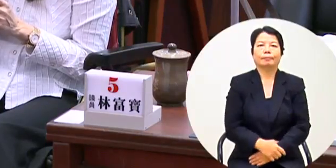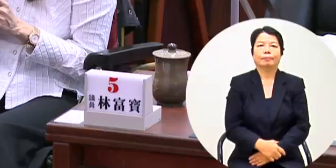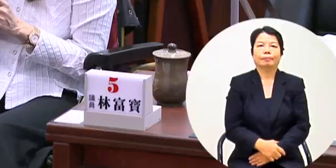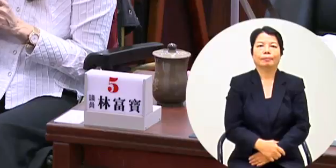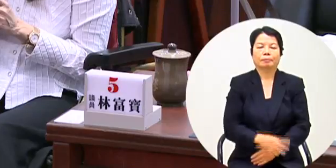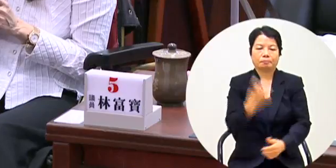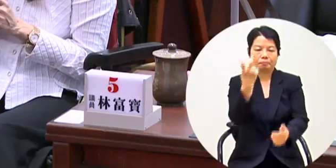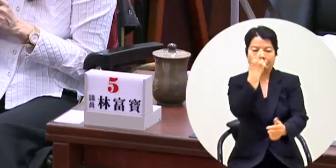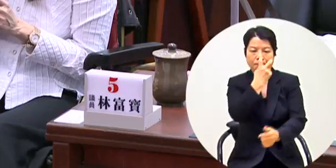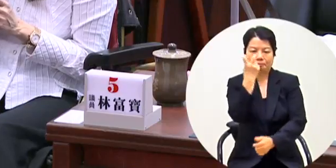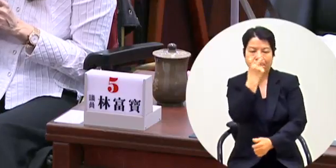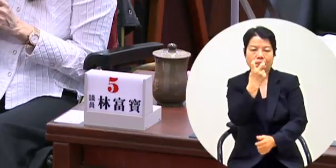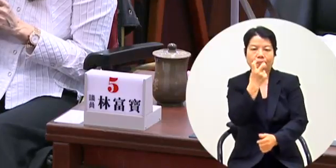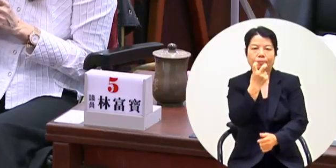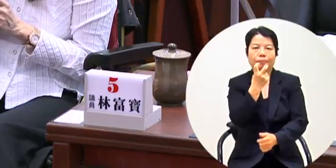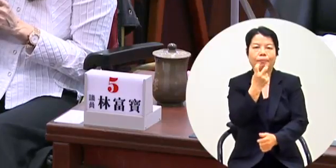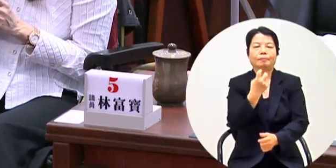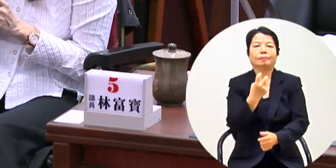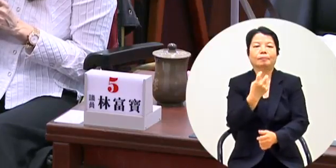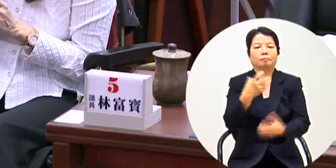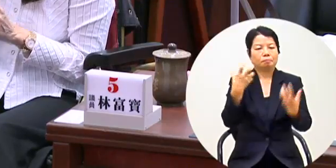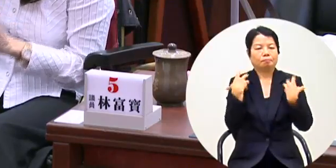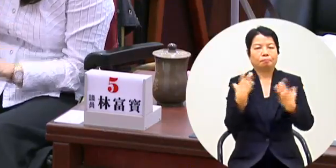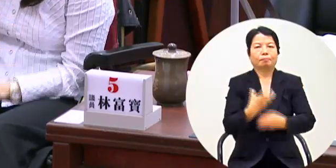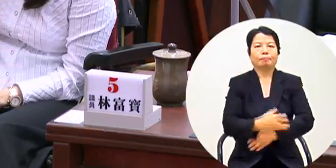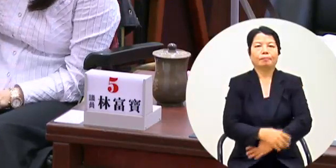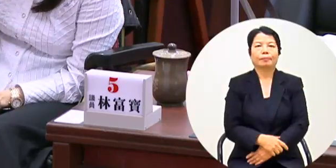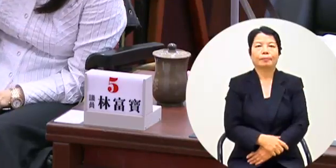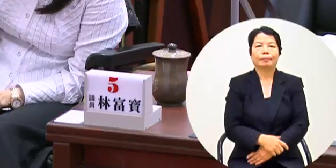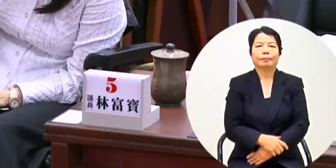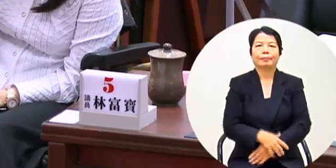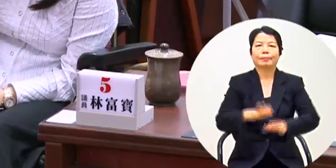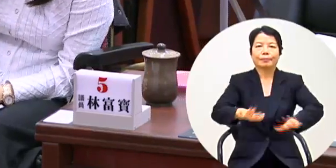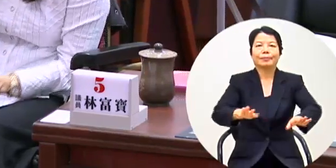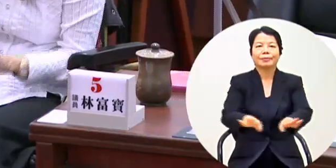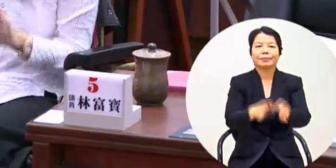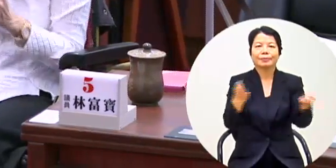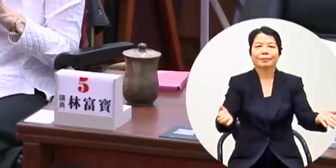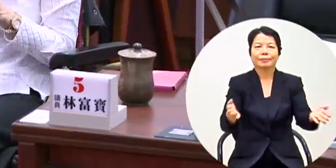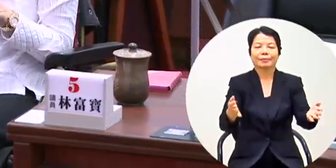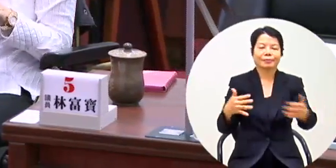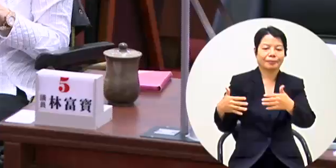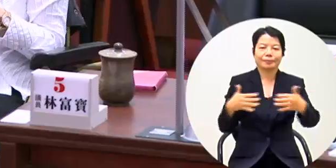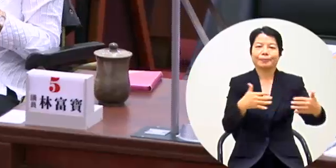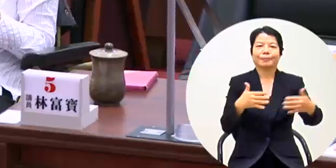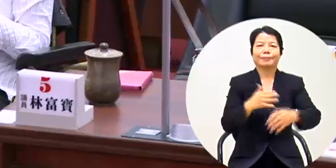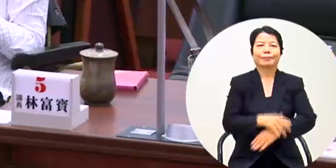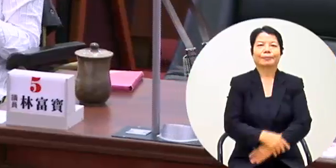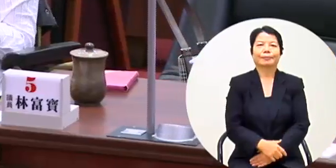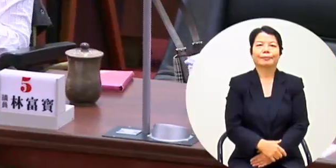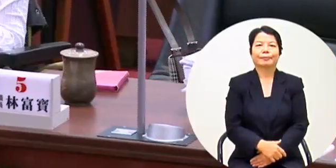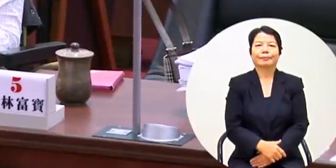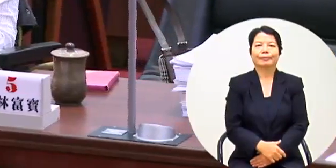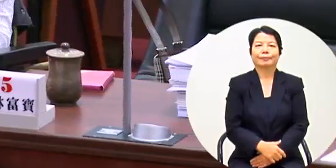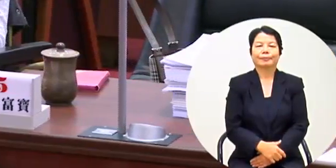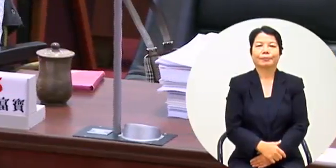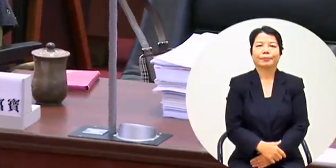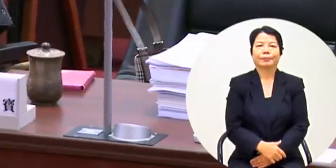这里我就开始进行我的市政总咨询。好，那我要讲的是